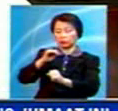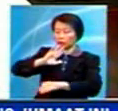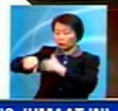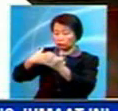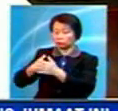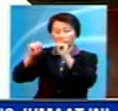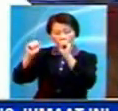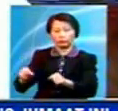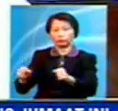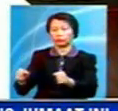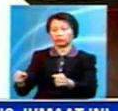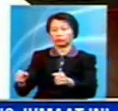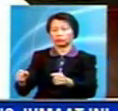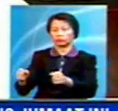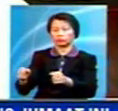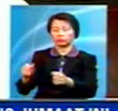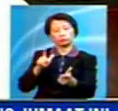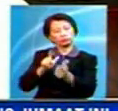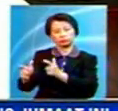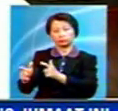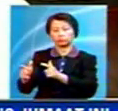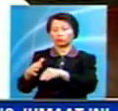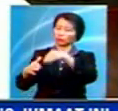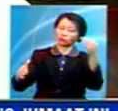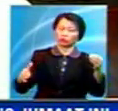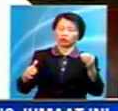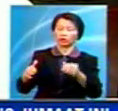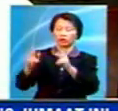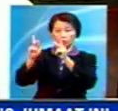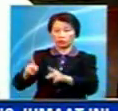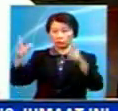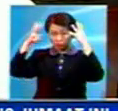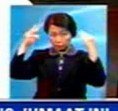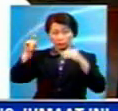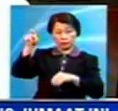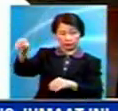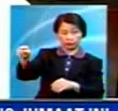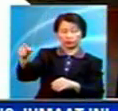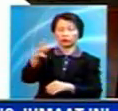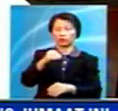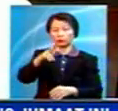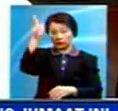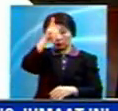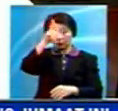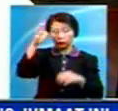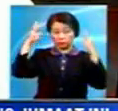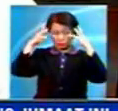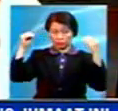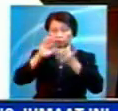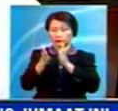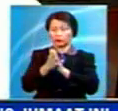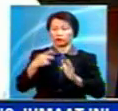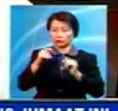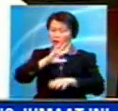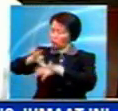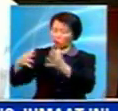semuanya boleh di-release oleh pihak Hilversum Amsterdam, Kerajaan Netherlands, maka kita boleh